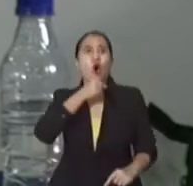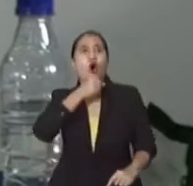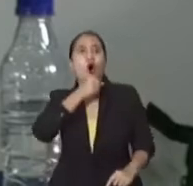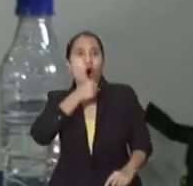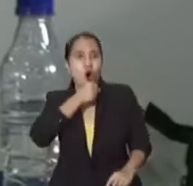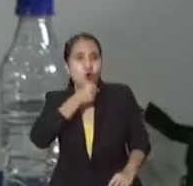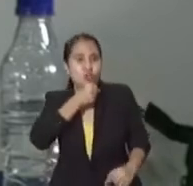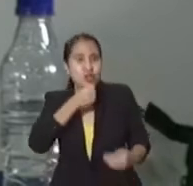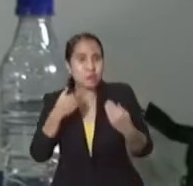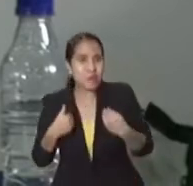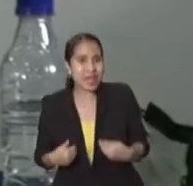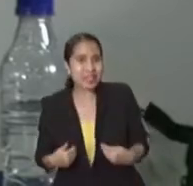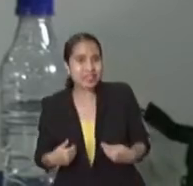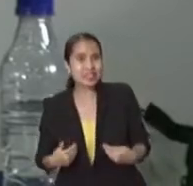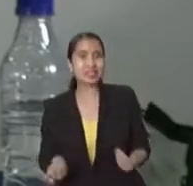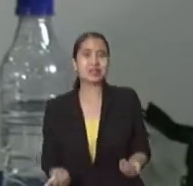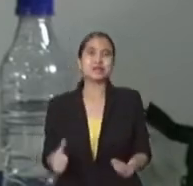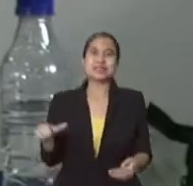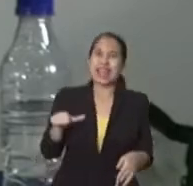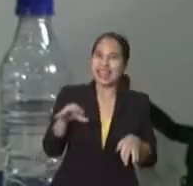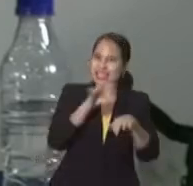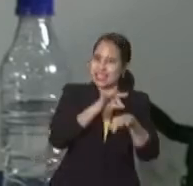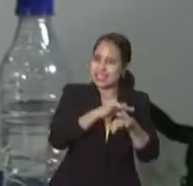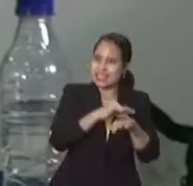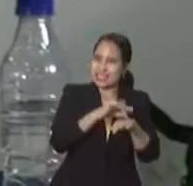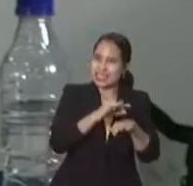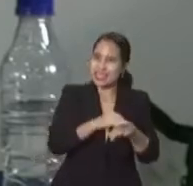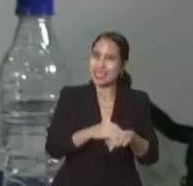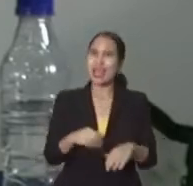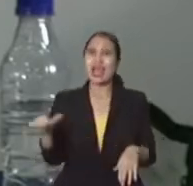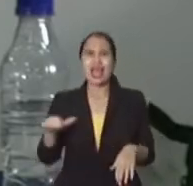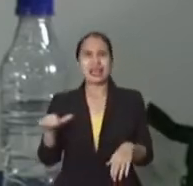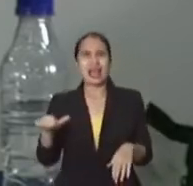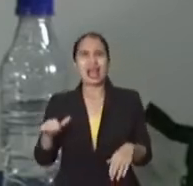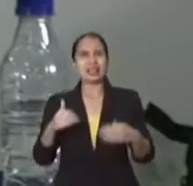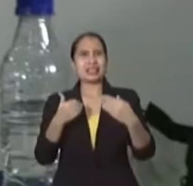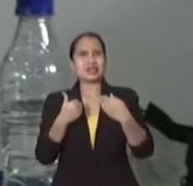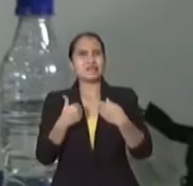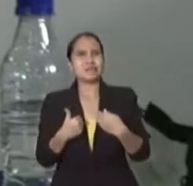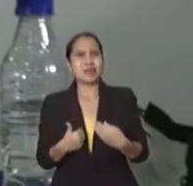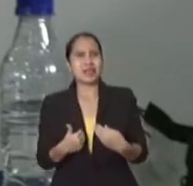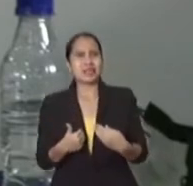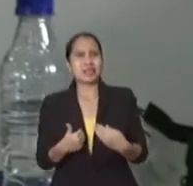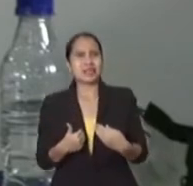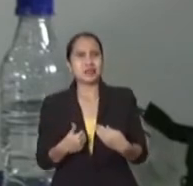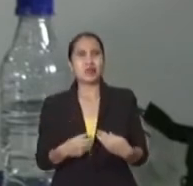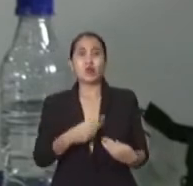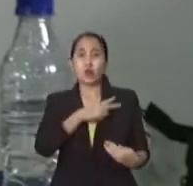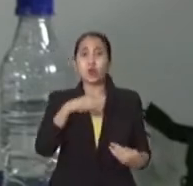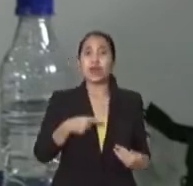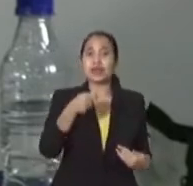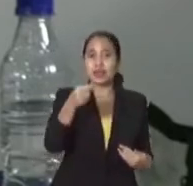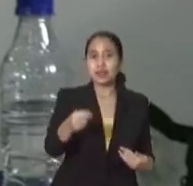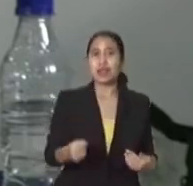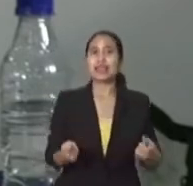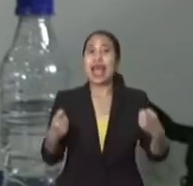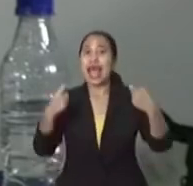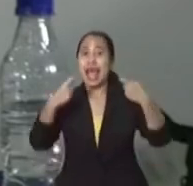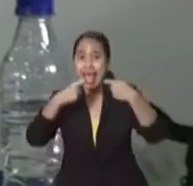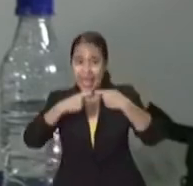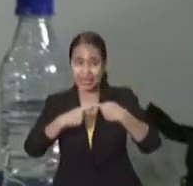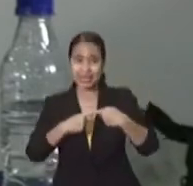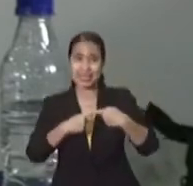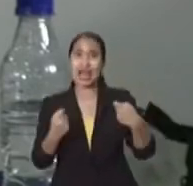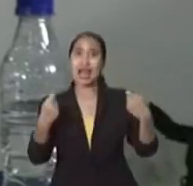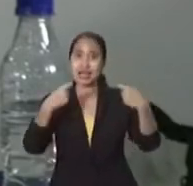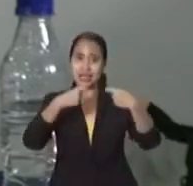of mensen die heel blootstaan aan heel veel patiënten, die doen we om ze die extra bescherming te geven, zodat we ook onder de overledenen